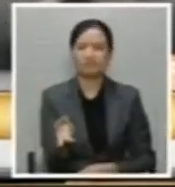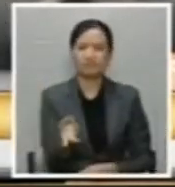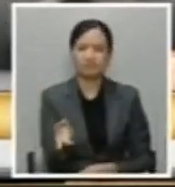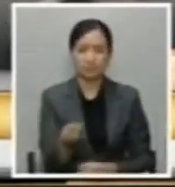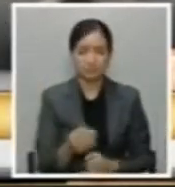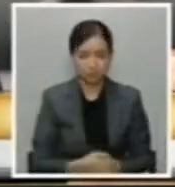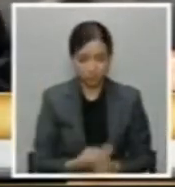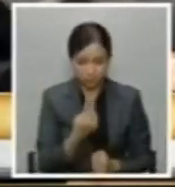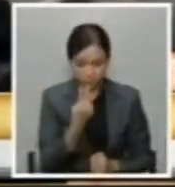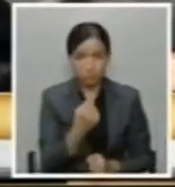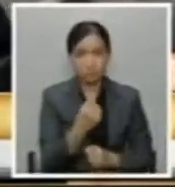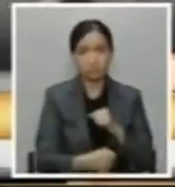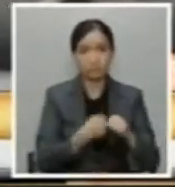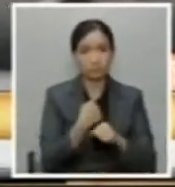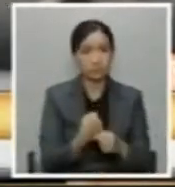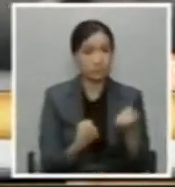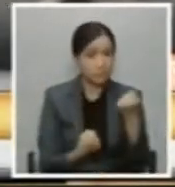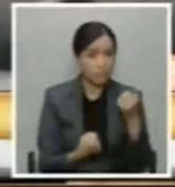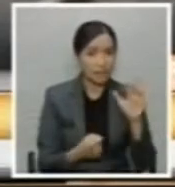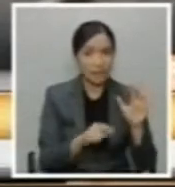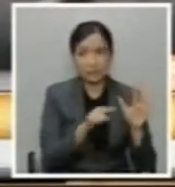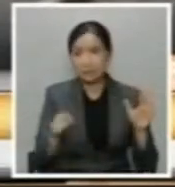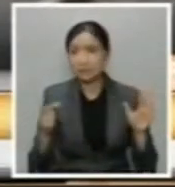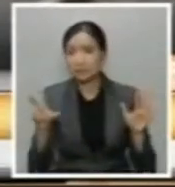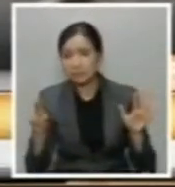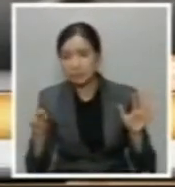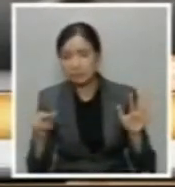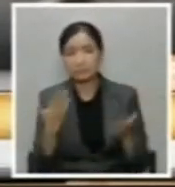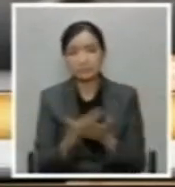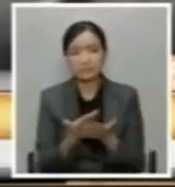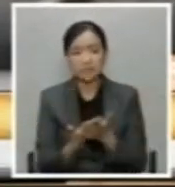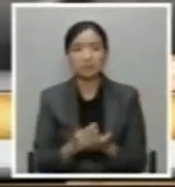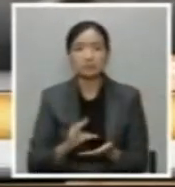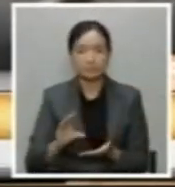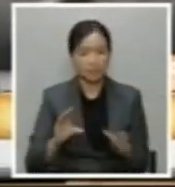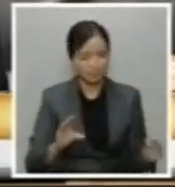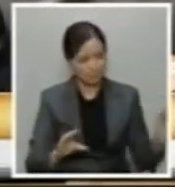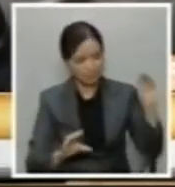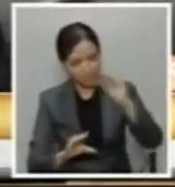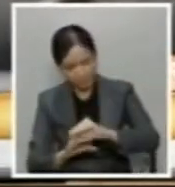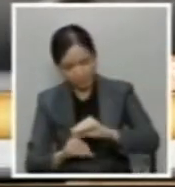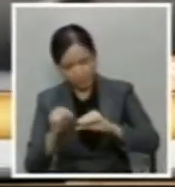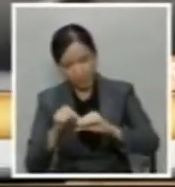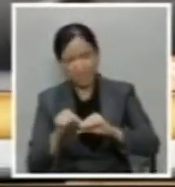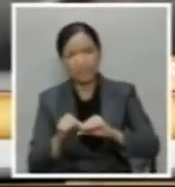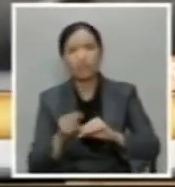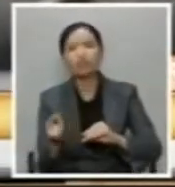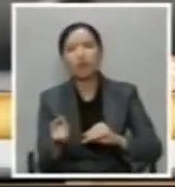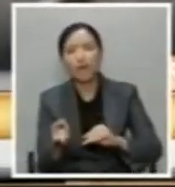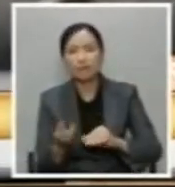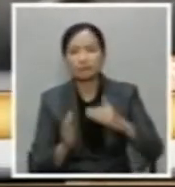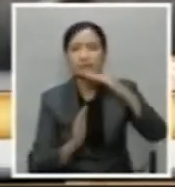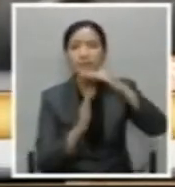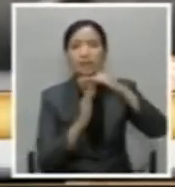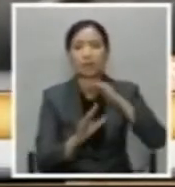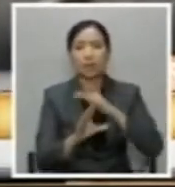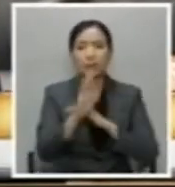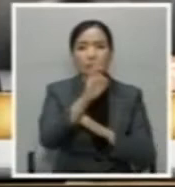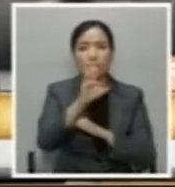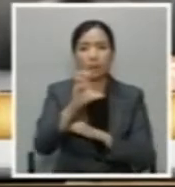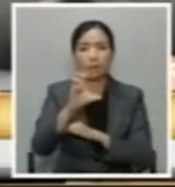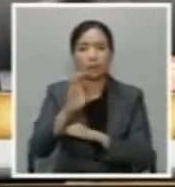ตามสูตรก็คืออายุ 15-30 ได้รับเงินสมทบ 50% นะครับเรากำหนดเพดานไว้เพียงแค่600บ